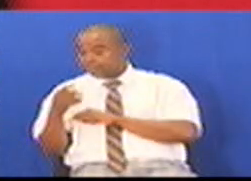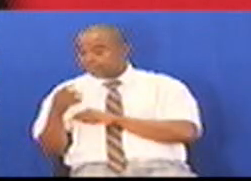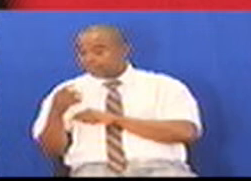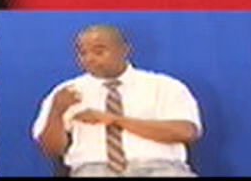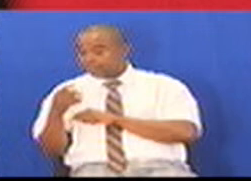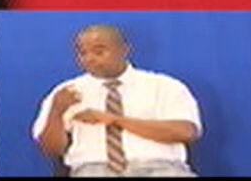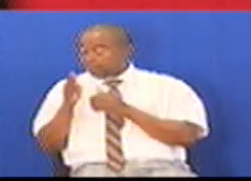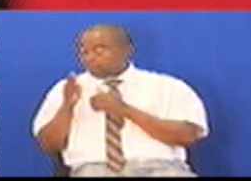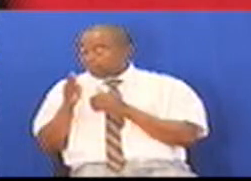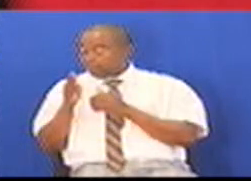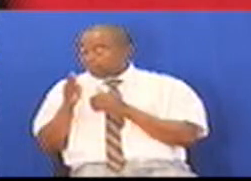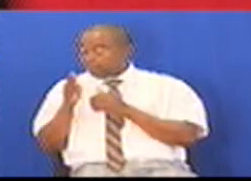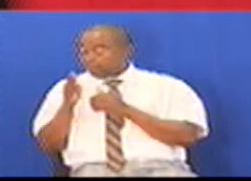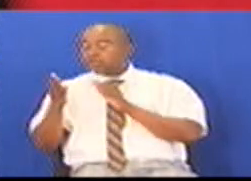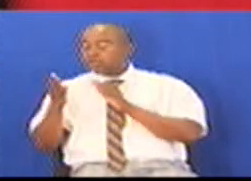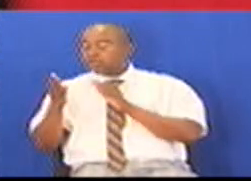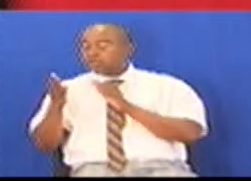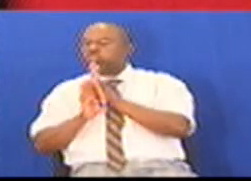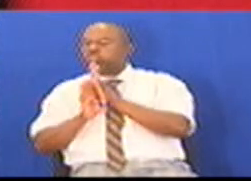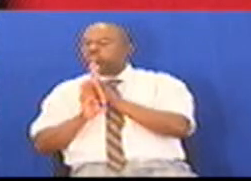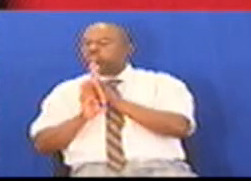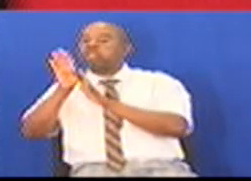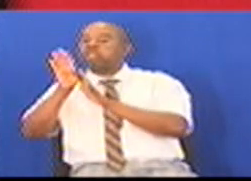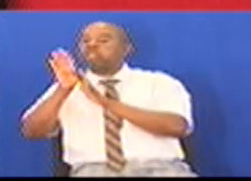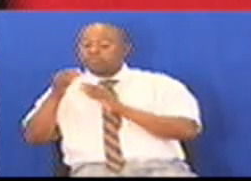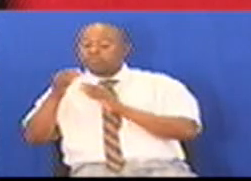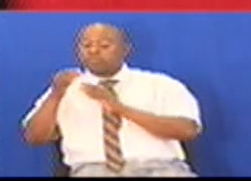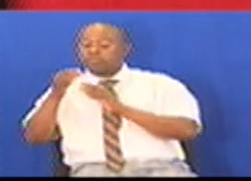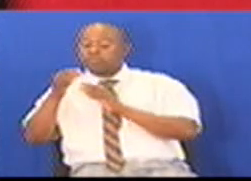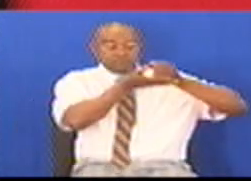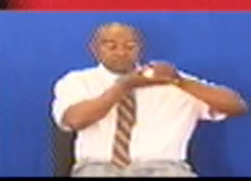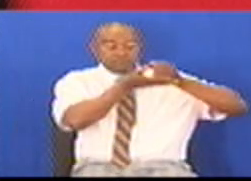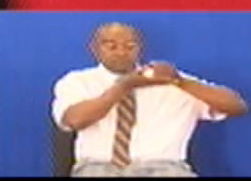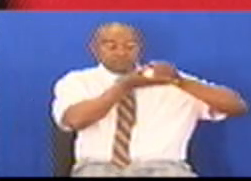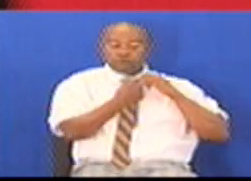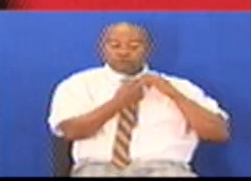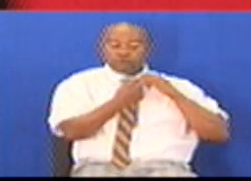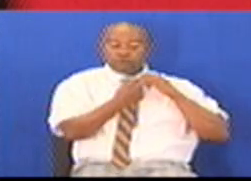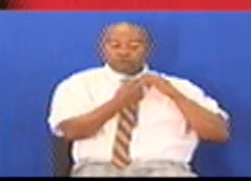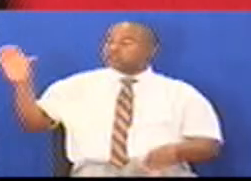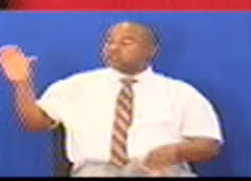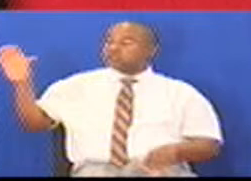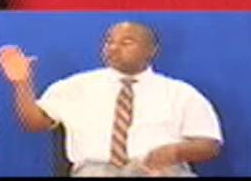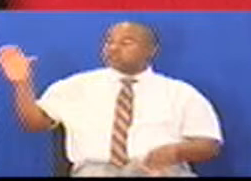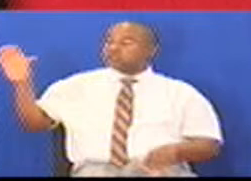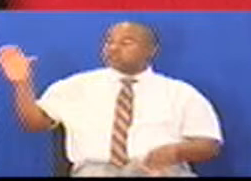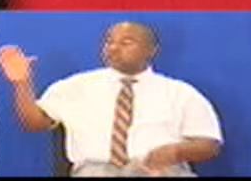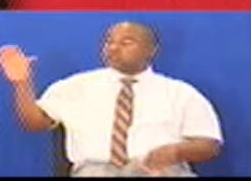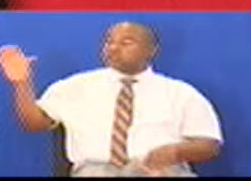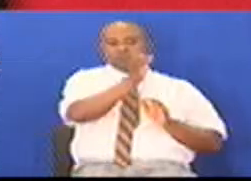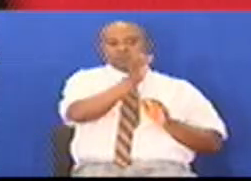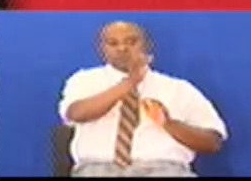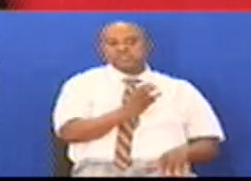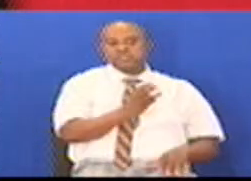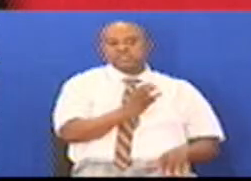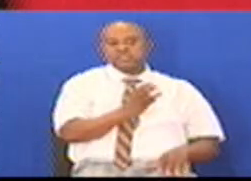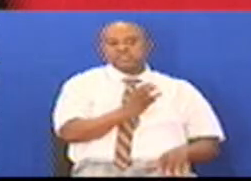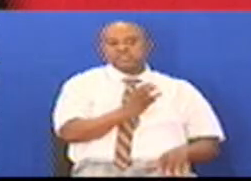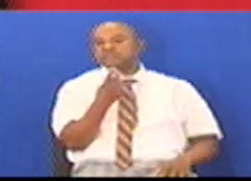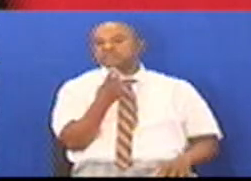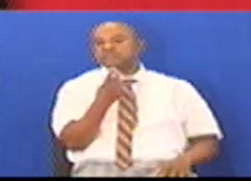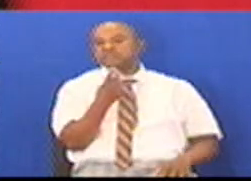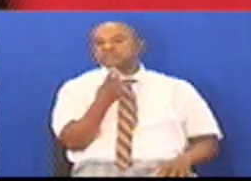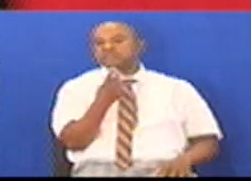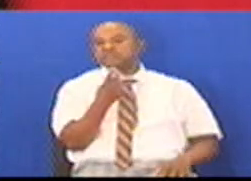bilioni 49.477. Misaada na mikopo toka nje itaongezeka kwa 3.2%, sawa na ongezeko la kiasi cha